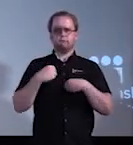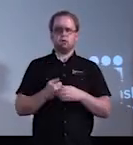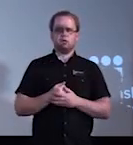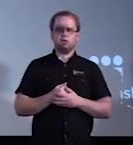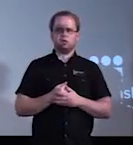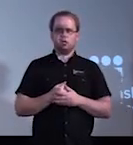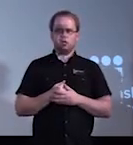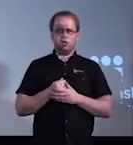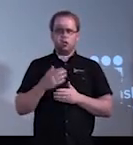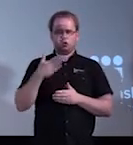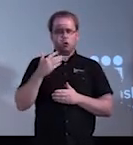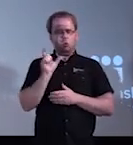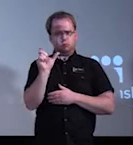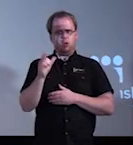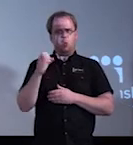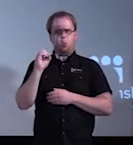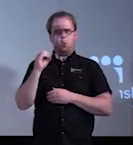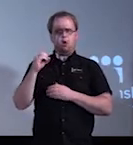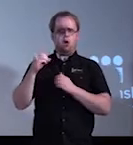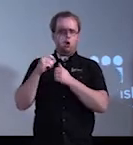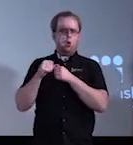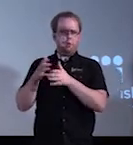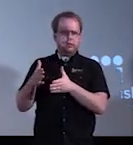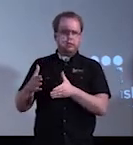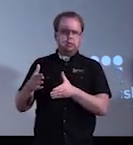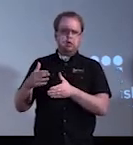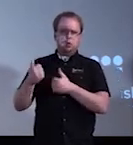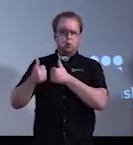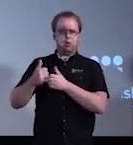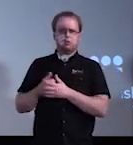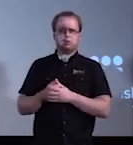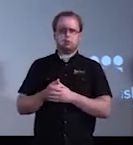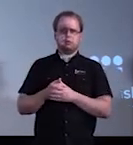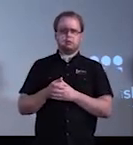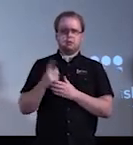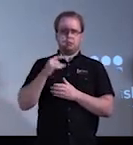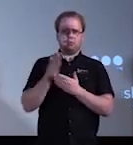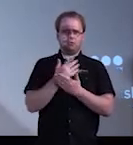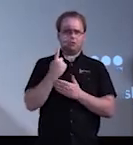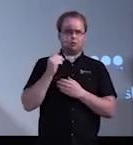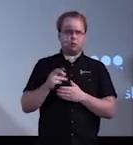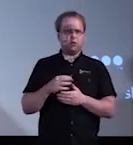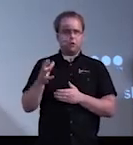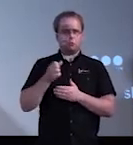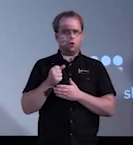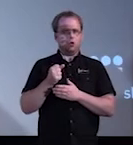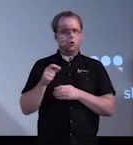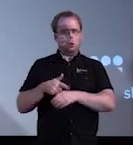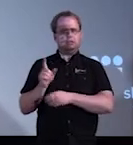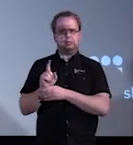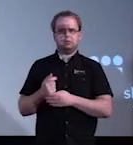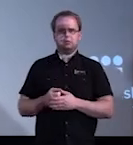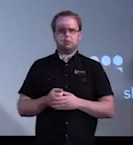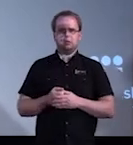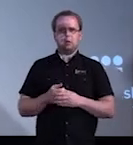också, olovlig konkurrens. För här har vi en jätteutmaning som vi inte kommer lösa på 1 år, utan det här kommer ta tid. Men det